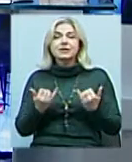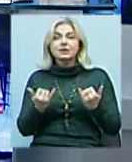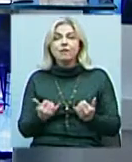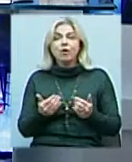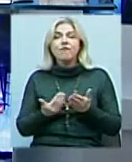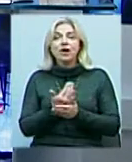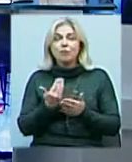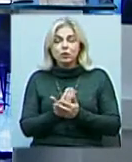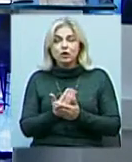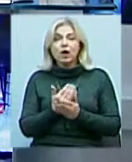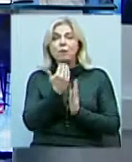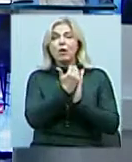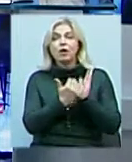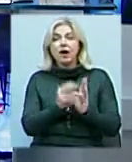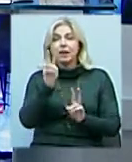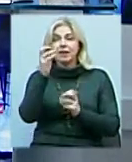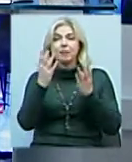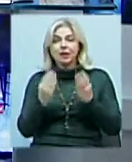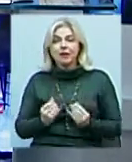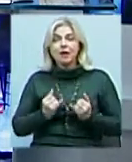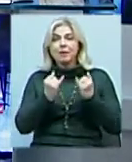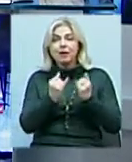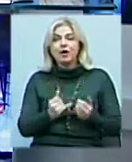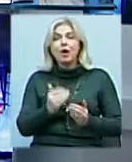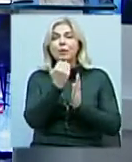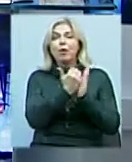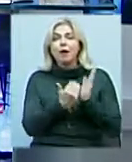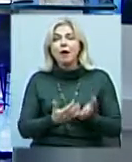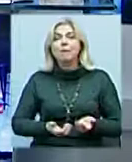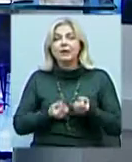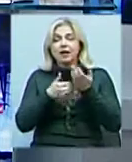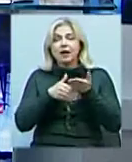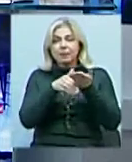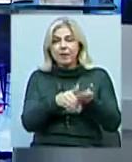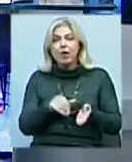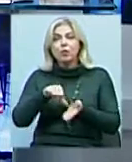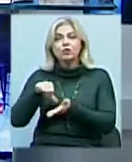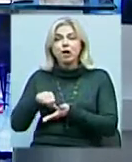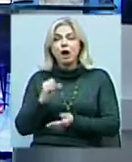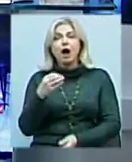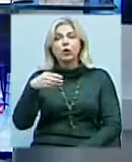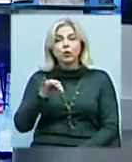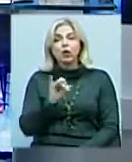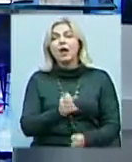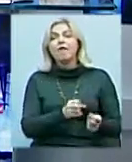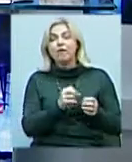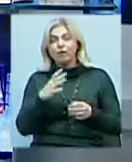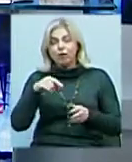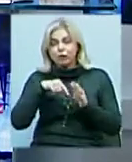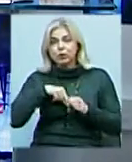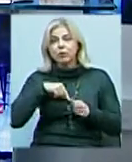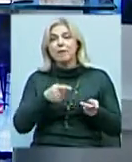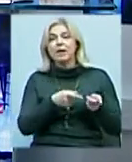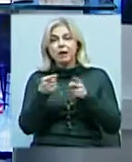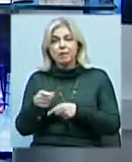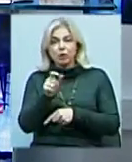Сьогоднішній випуск програми «Тема дня» присвячений програмам з підтримки учасників АТО та внутрішньо переміщених осіб. 9 листопада у